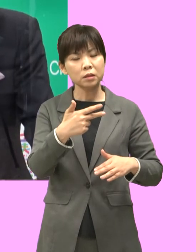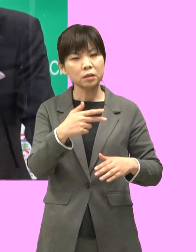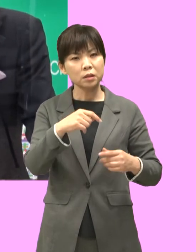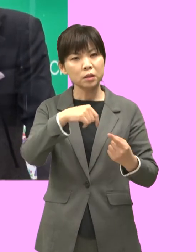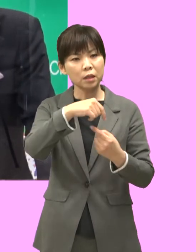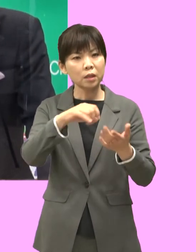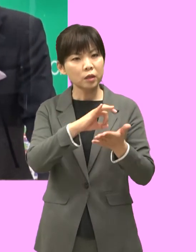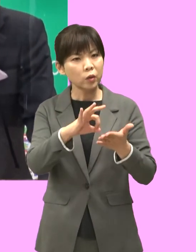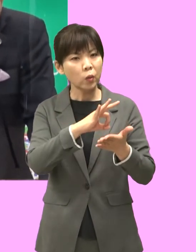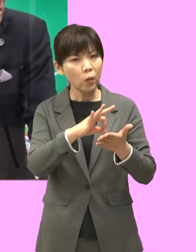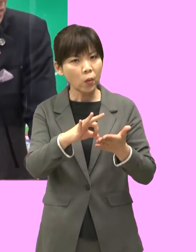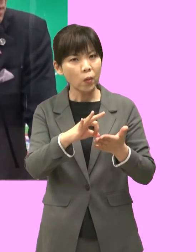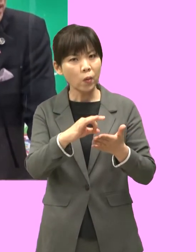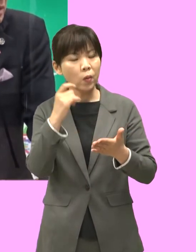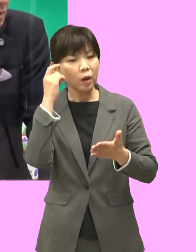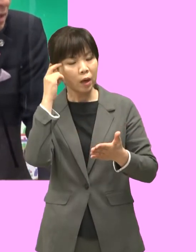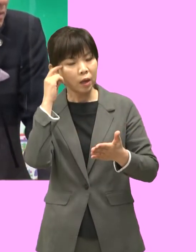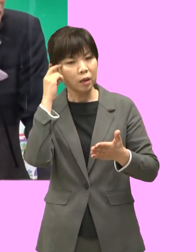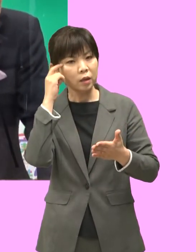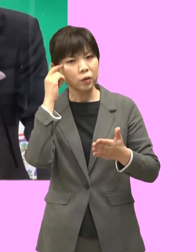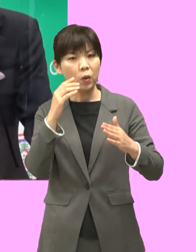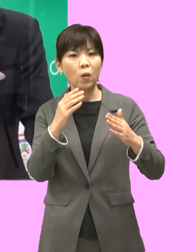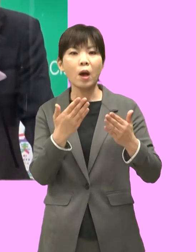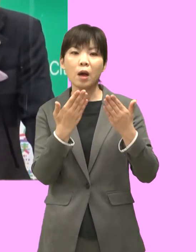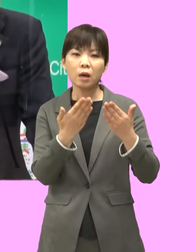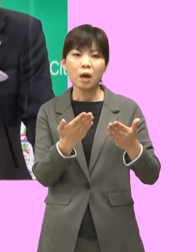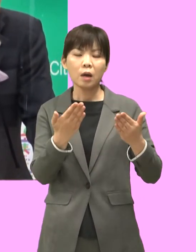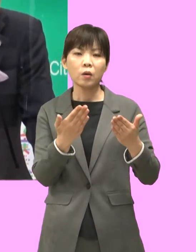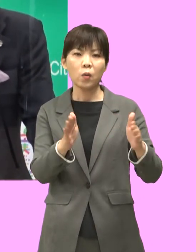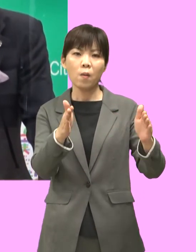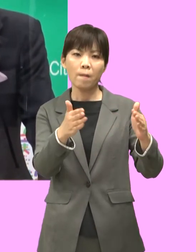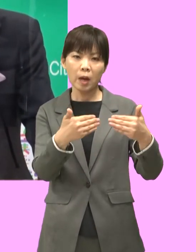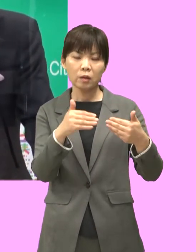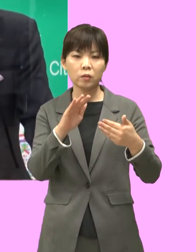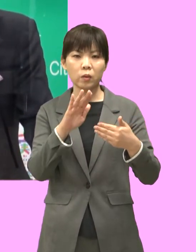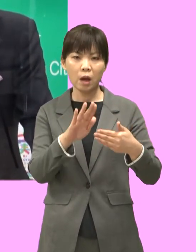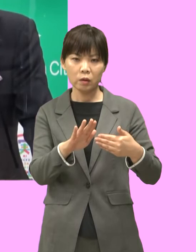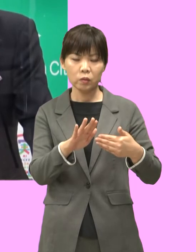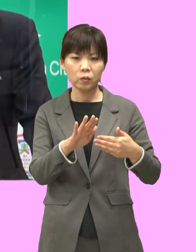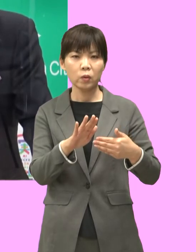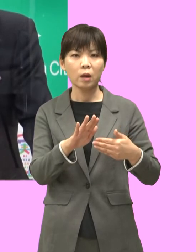り廃校跡とかですね、そういうのはあるんですけども、それも、